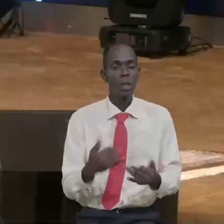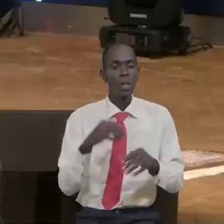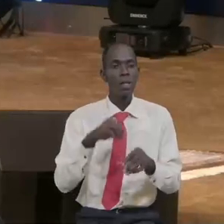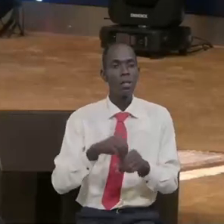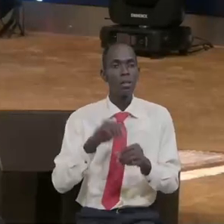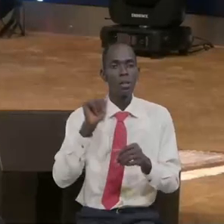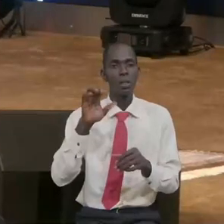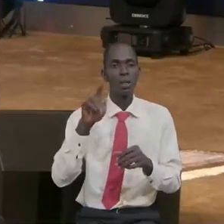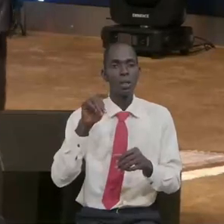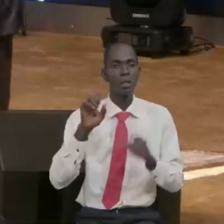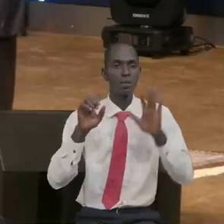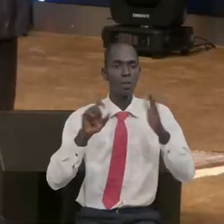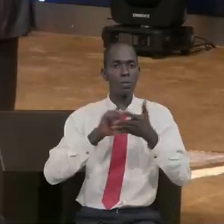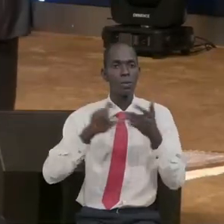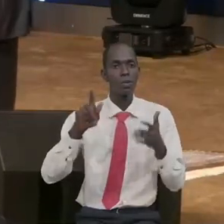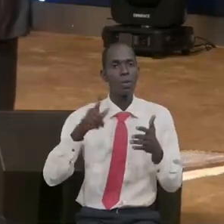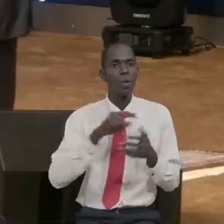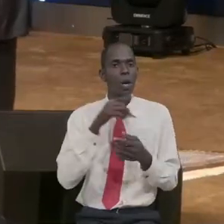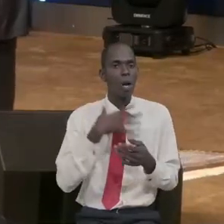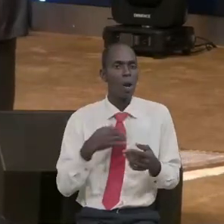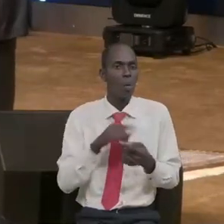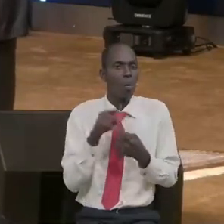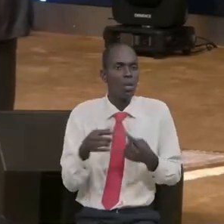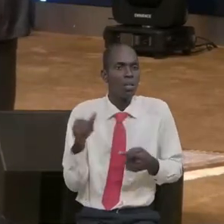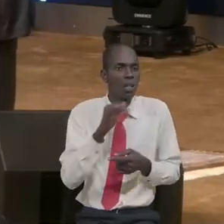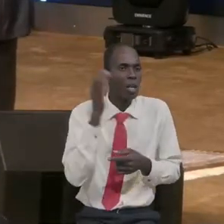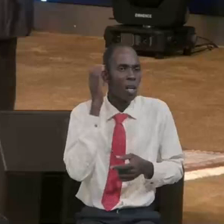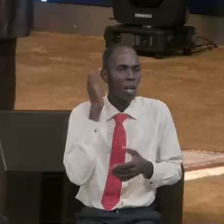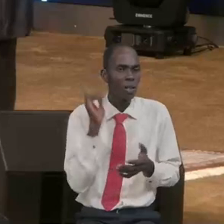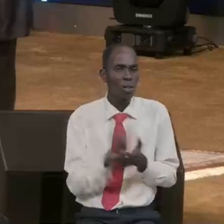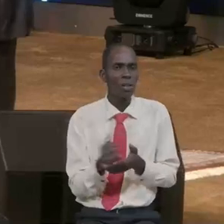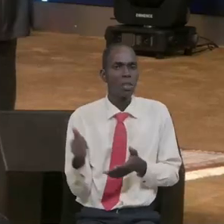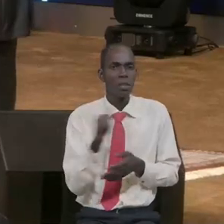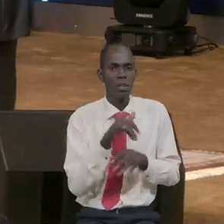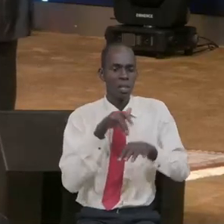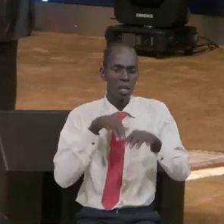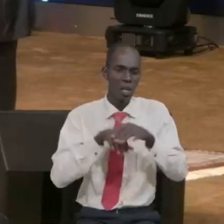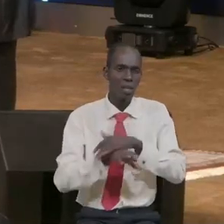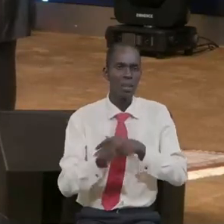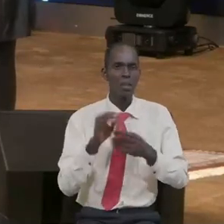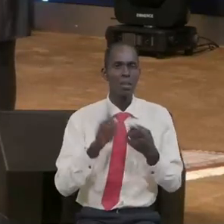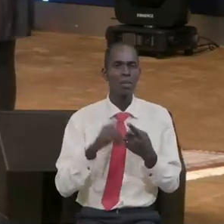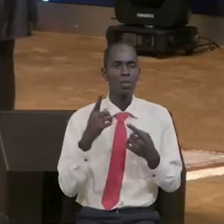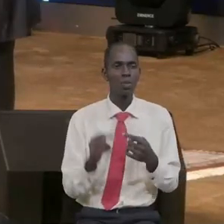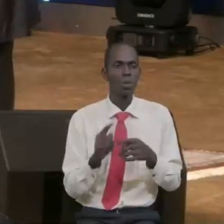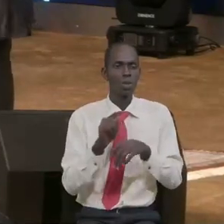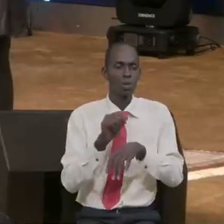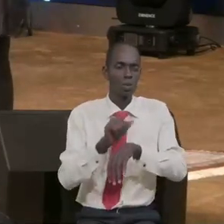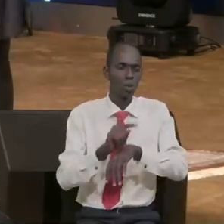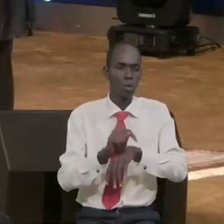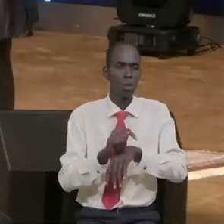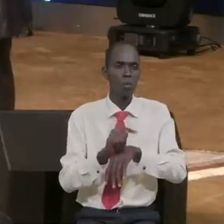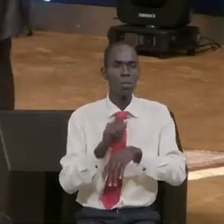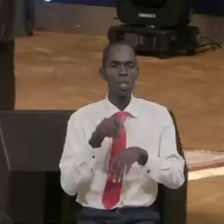cela, il entrait dès le matin dans le temple et se mit à